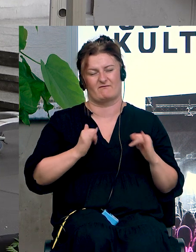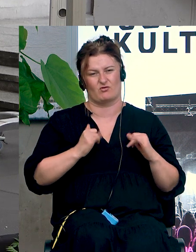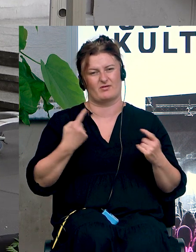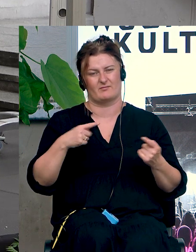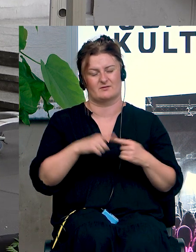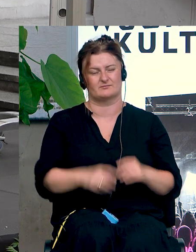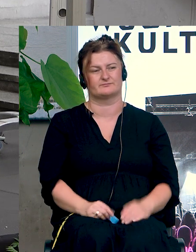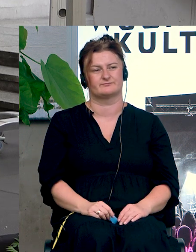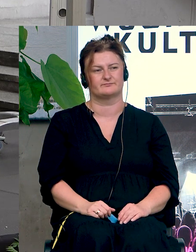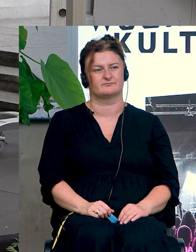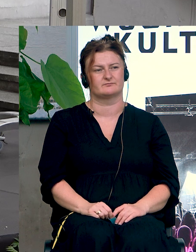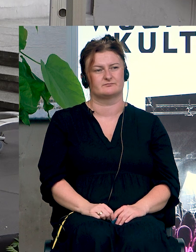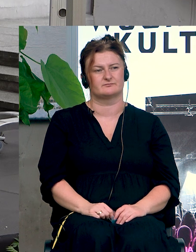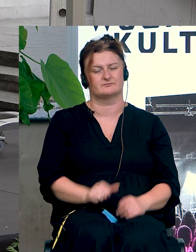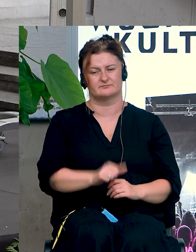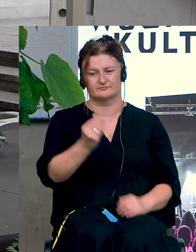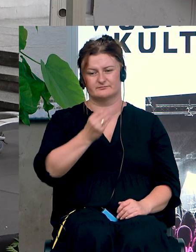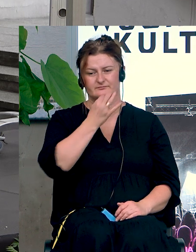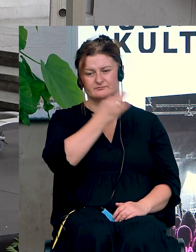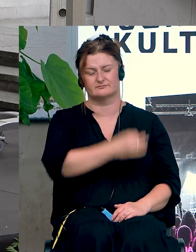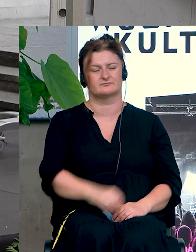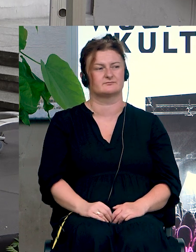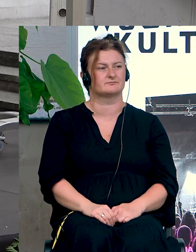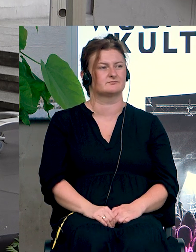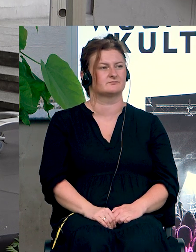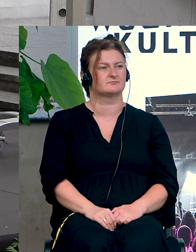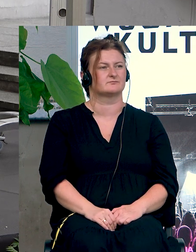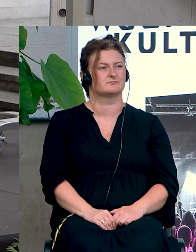Są jeszcze jakieś pytania? O.